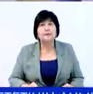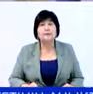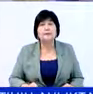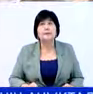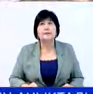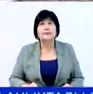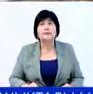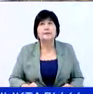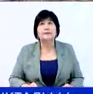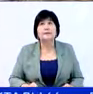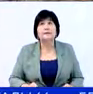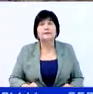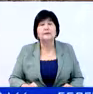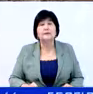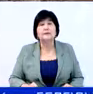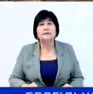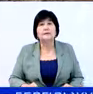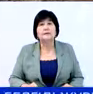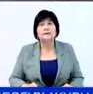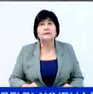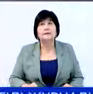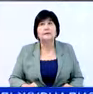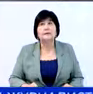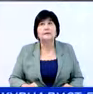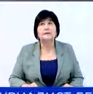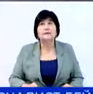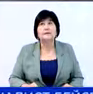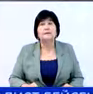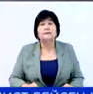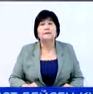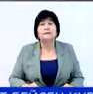Нұржан Мұзарашев, Сырым Өтегенов, Қанат Махамбет, Қызылорда телеарнасы, Қармақшы ауданынан.